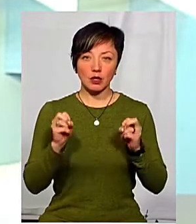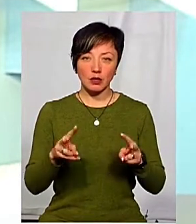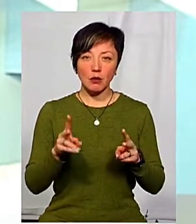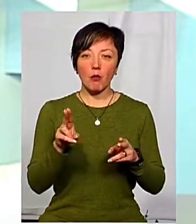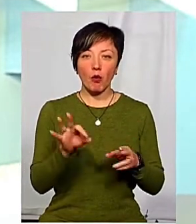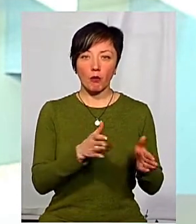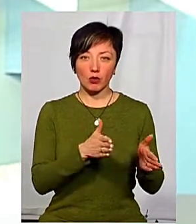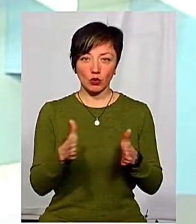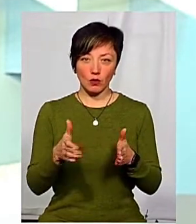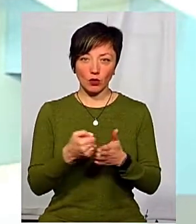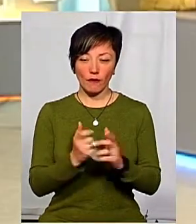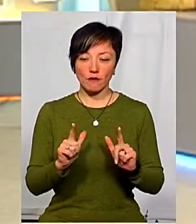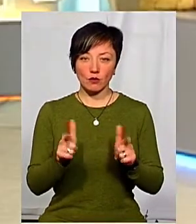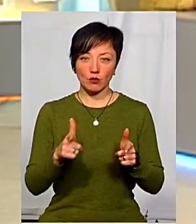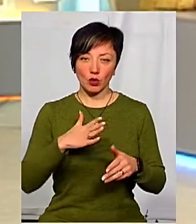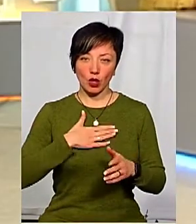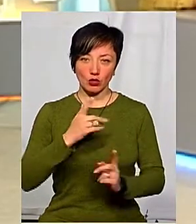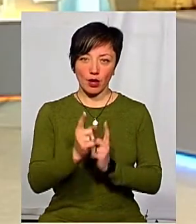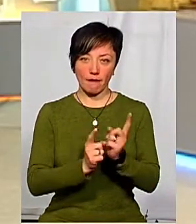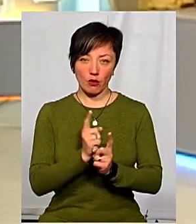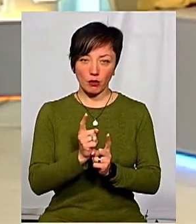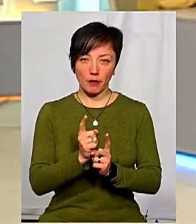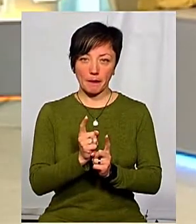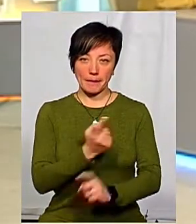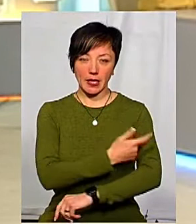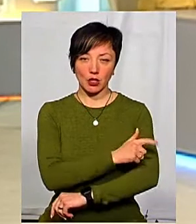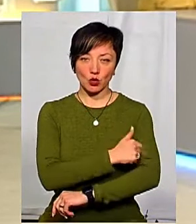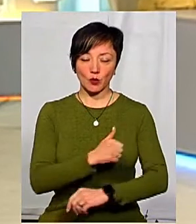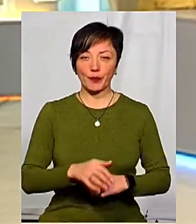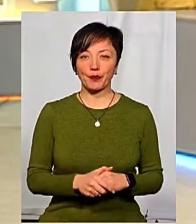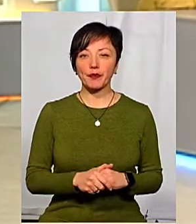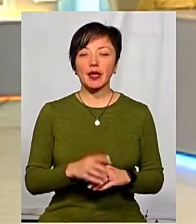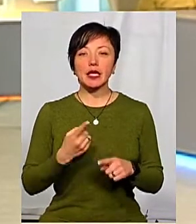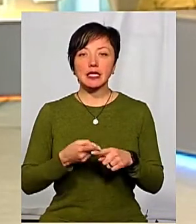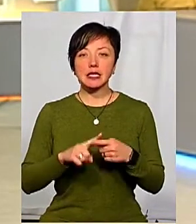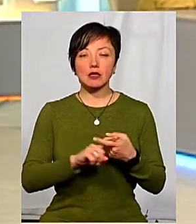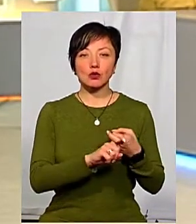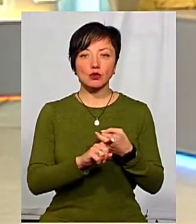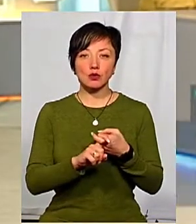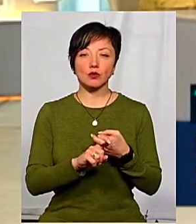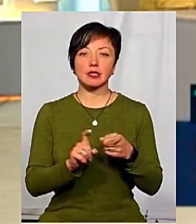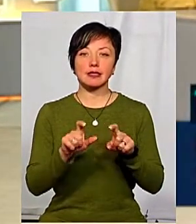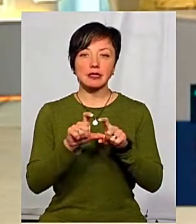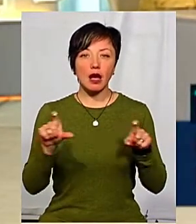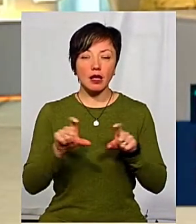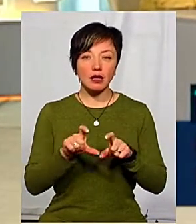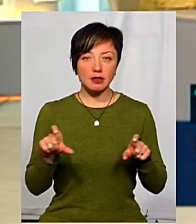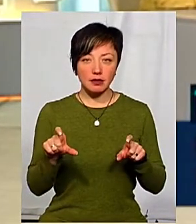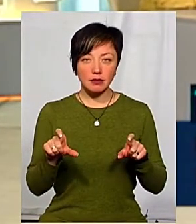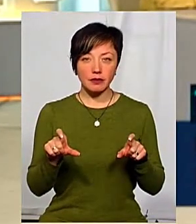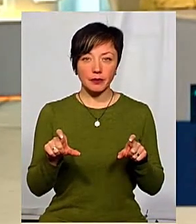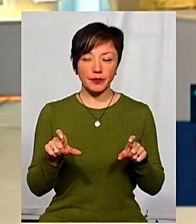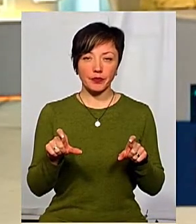по підготовці до вступу до нашої реформи медичної. Це стосується закладів